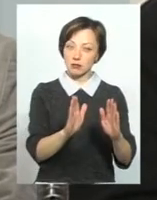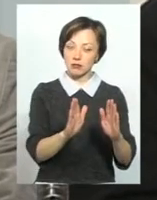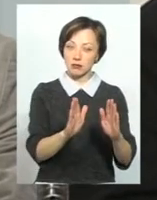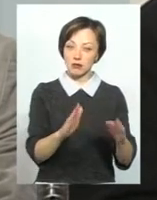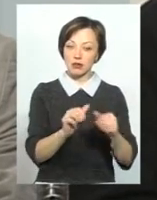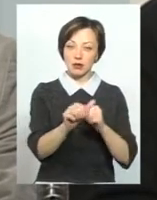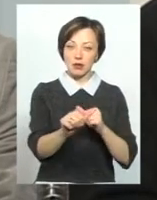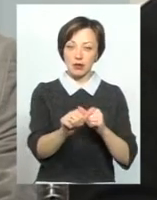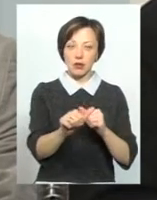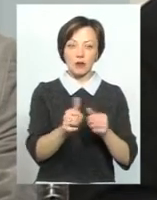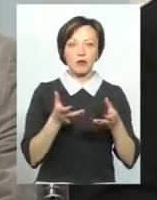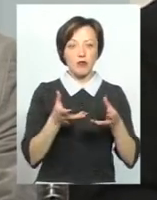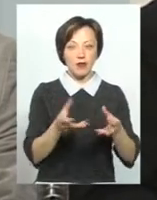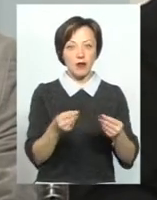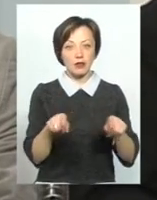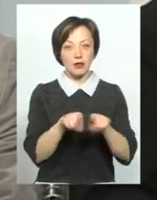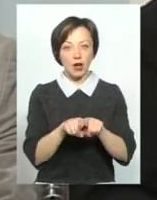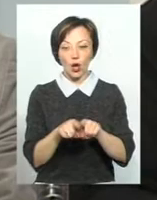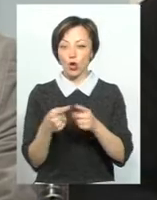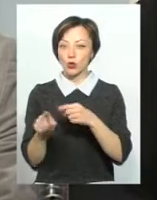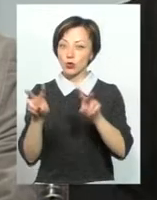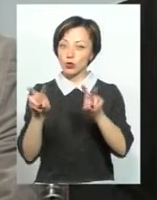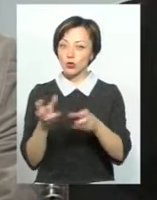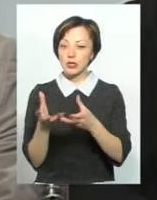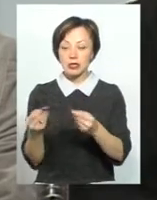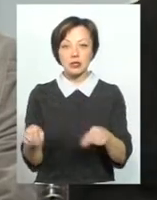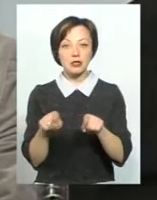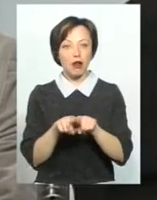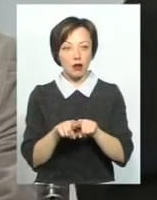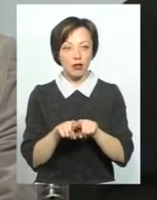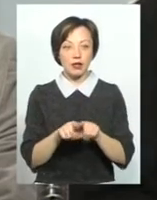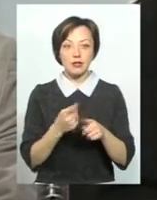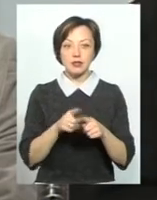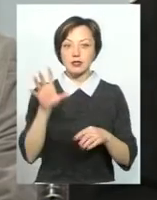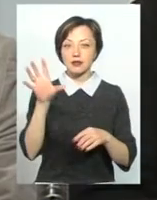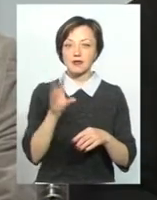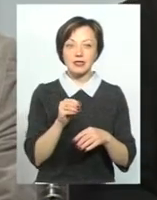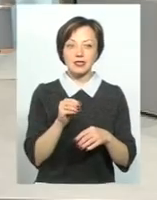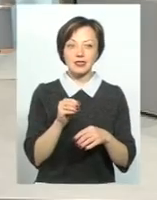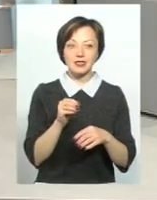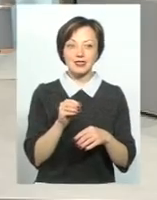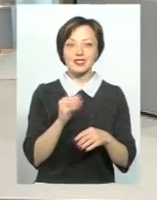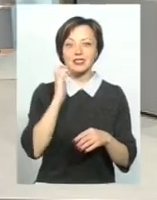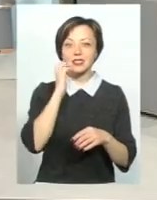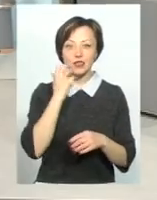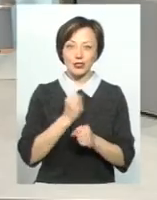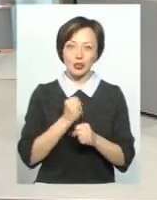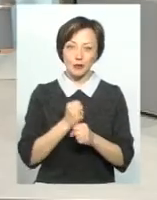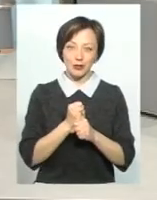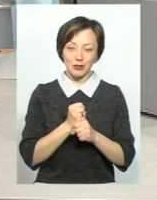нього діє так. Другий сорт, на нього діє так. Це все це серйозна